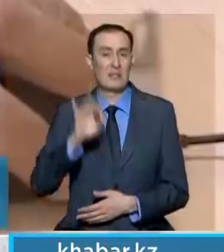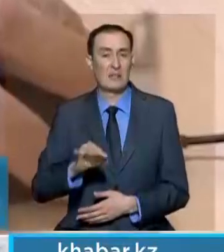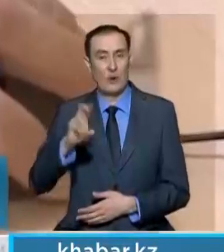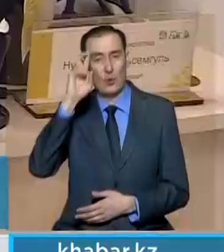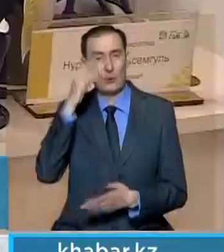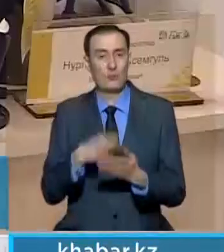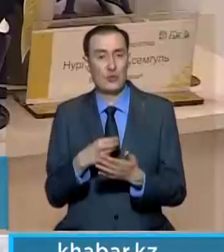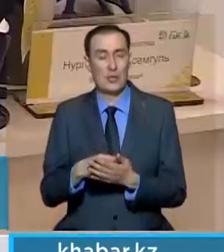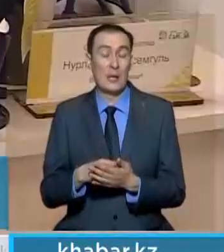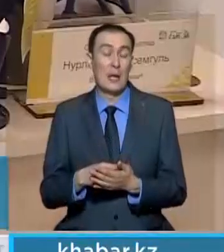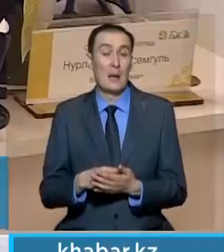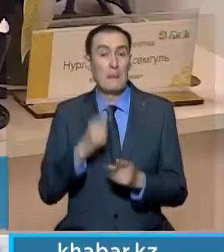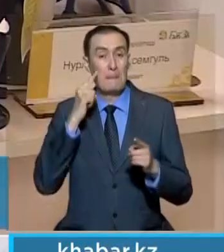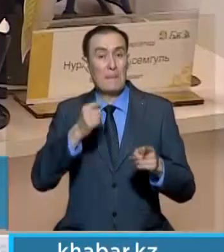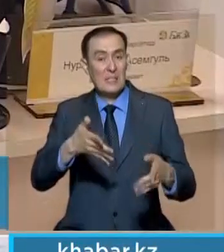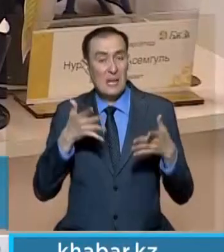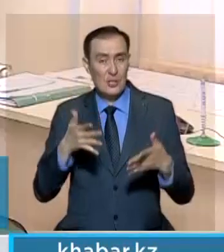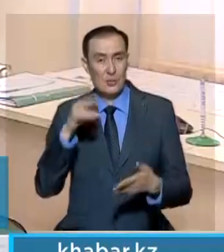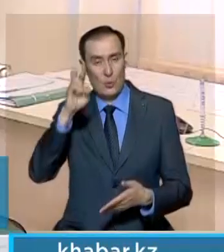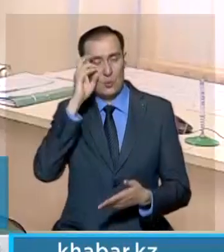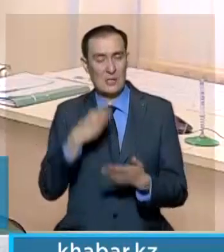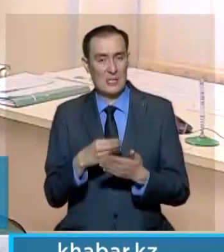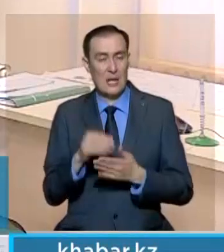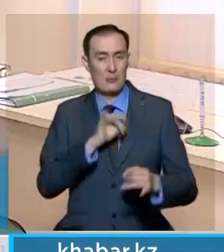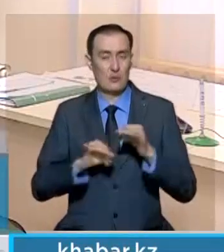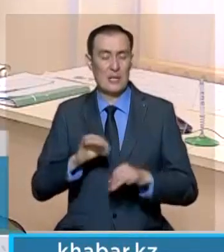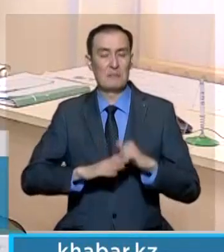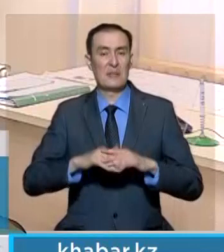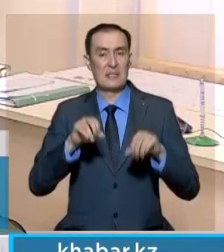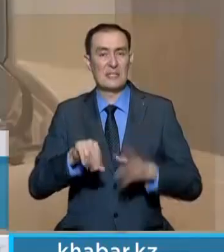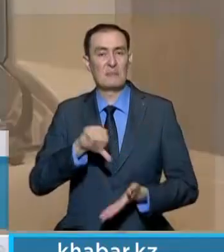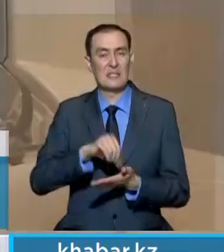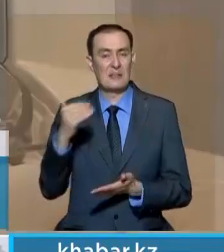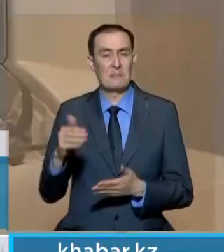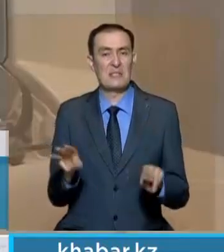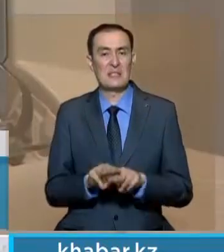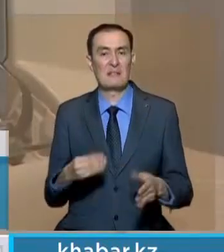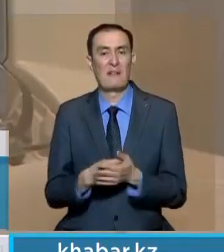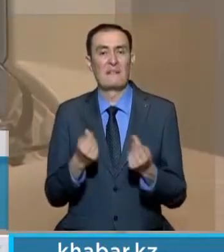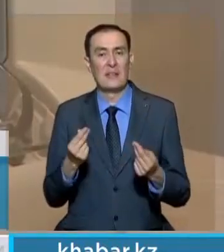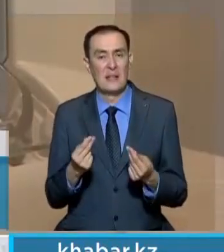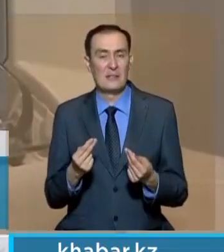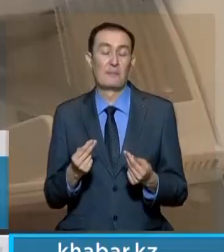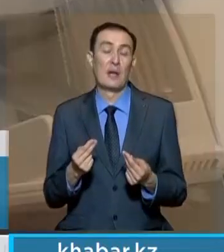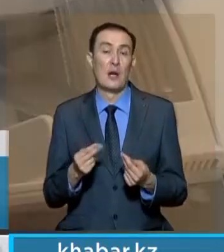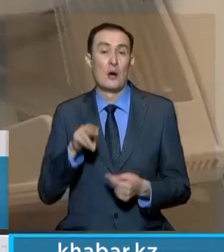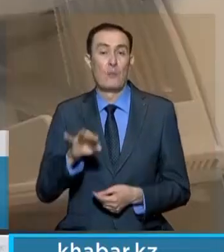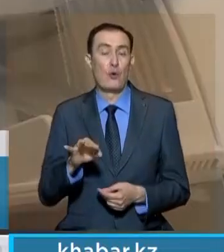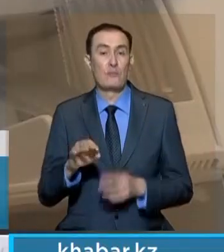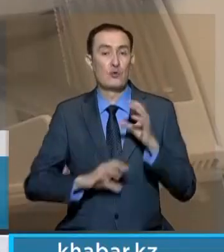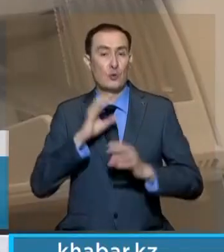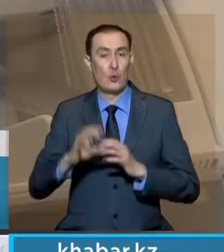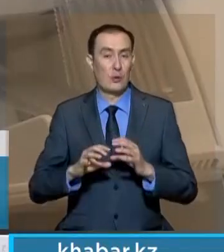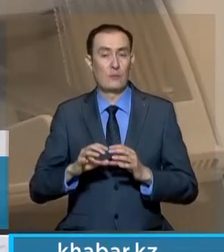20% бюджета страны. Прозрачность госказны обсудили сегодня эксперты совместно с представителями Министерства финансов столицы. Согласно